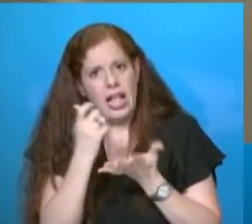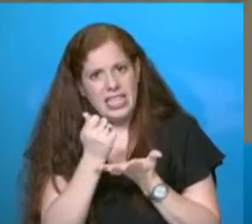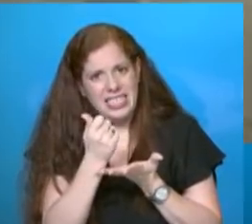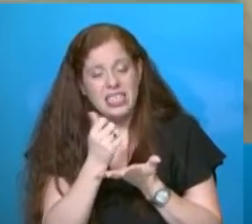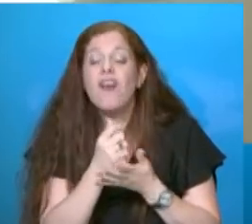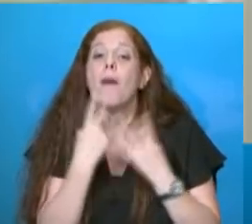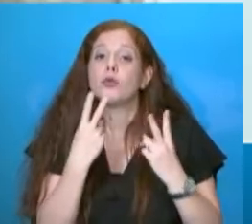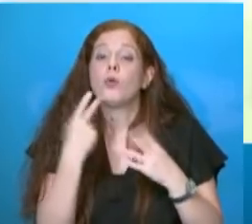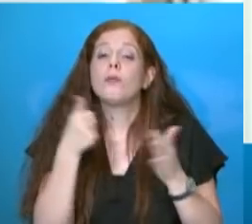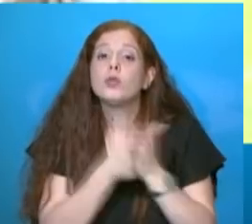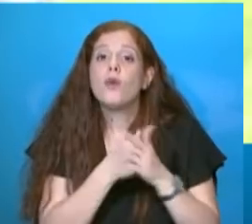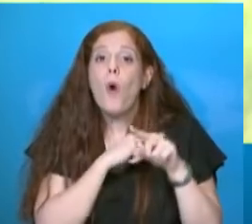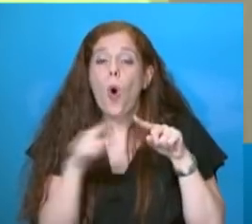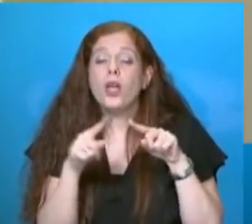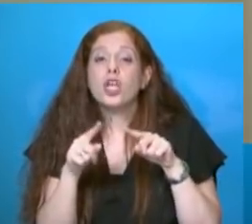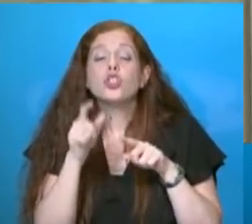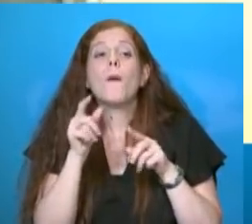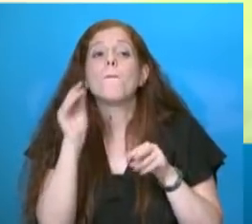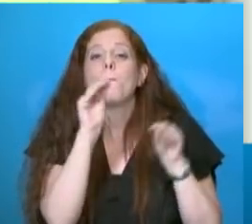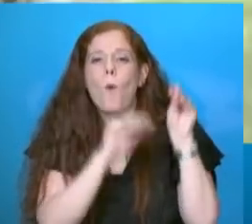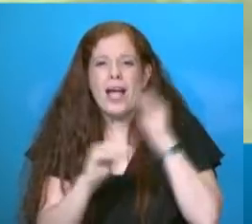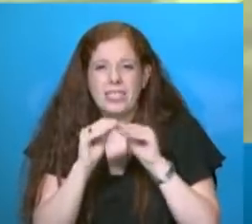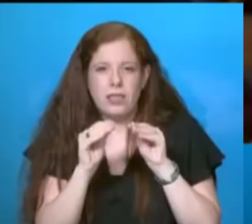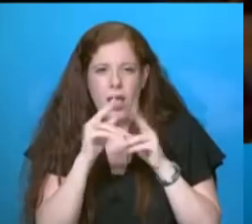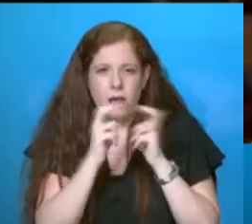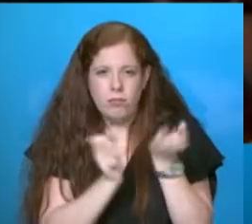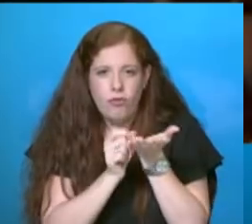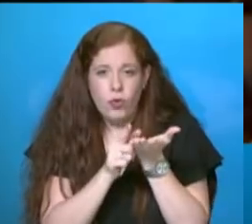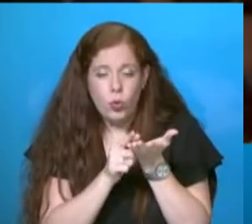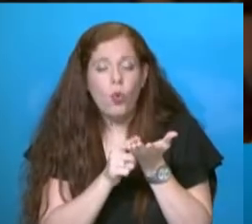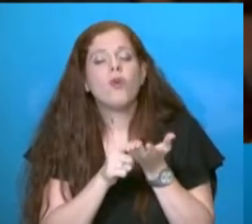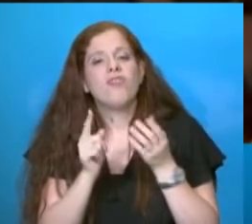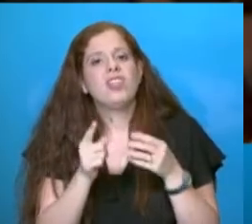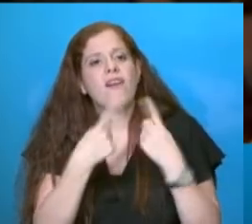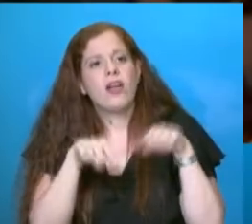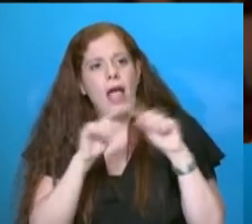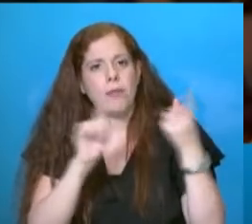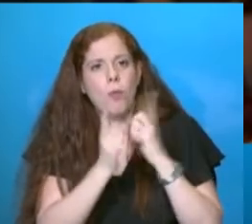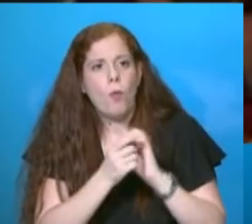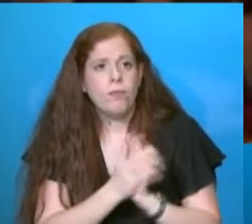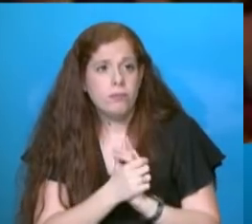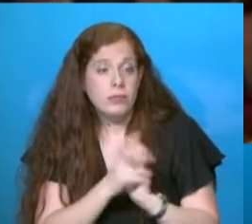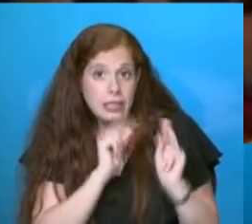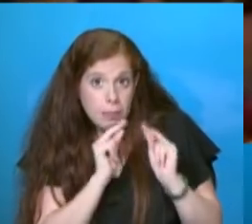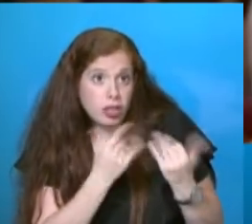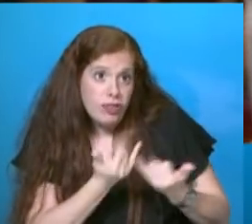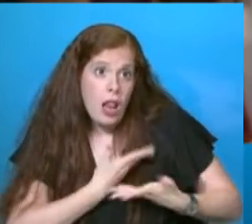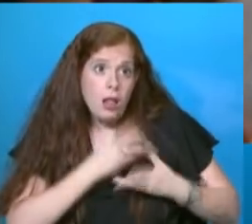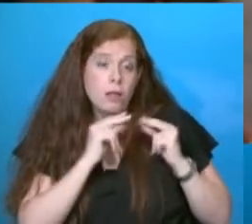יפוטרו חברי מועצת העיר ותחתם תמונה ועדה קרואה. דיברת? תן לנו לדבר עכשיו, לא רוצה לשמוע לך יותר.